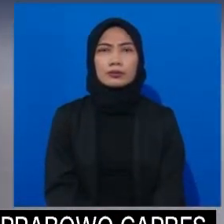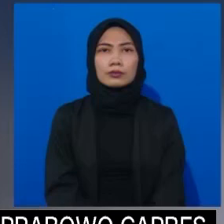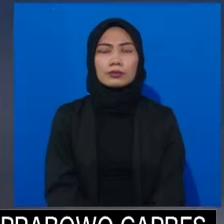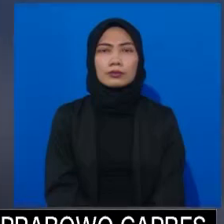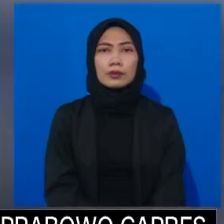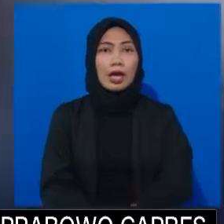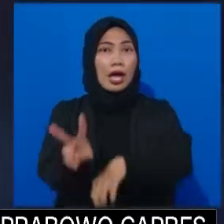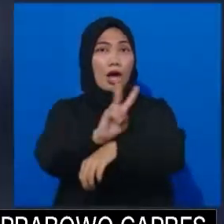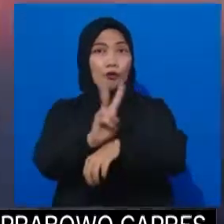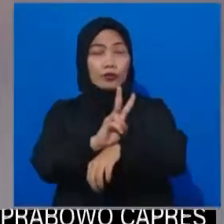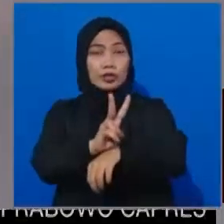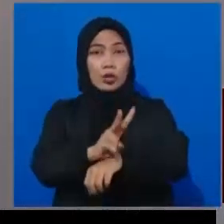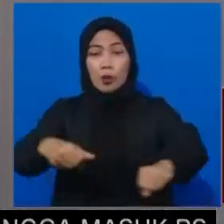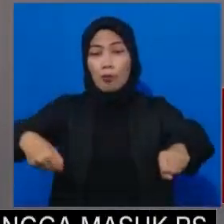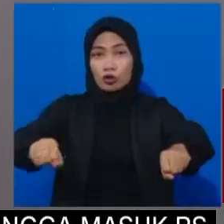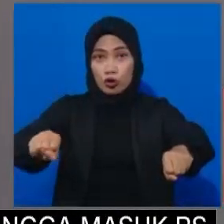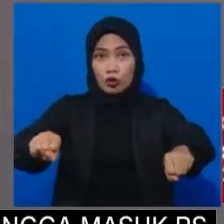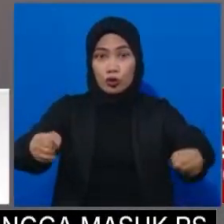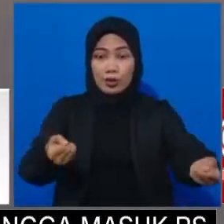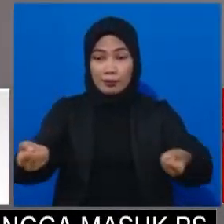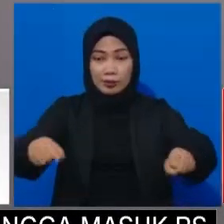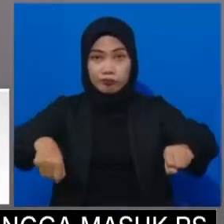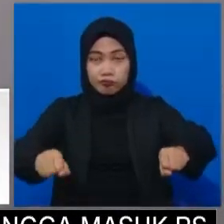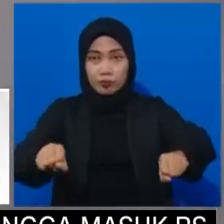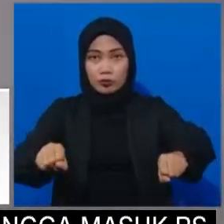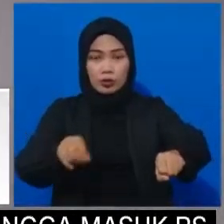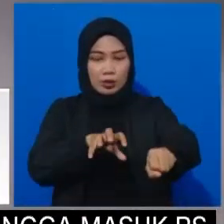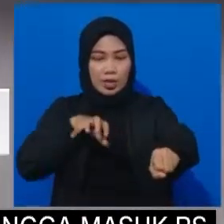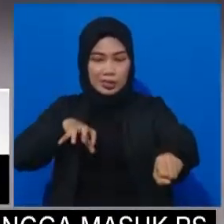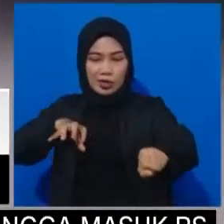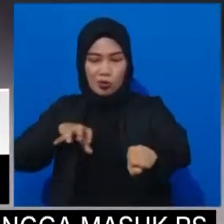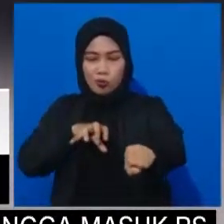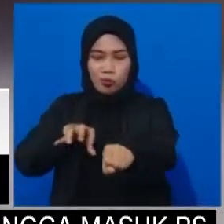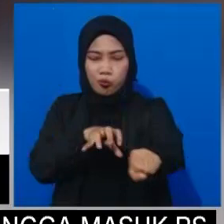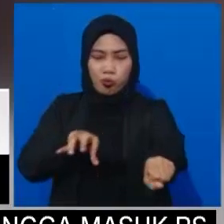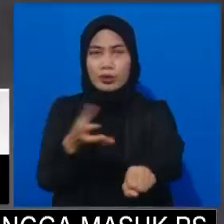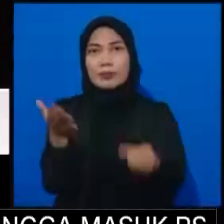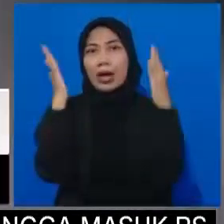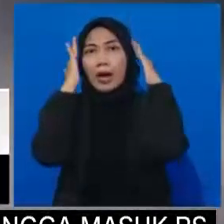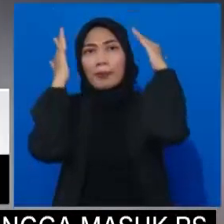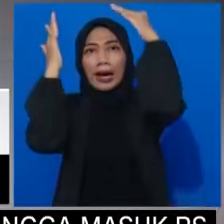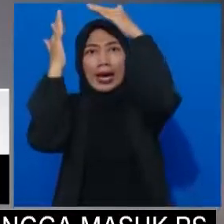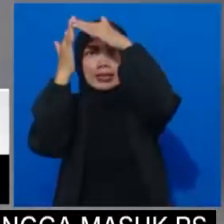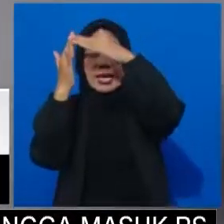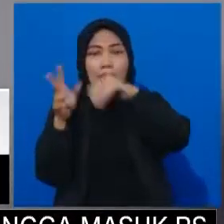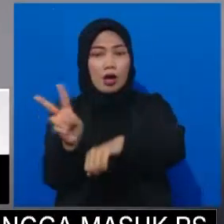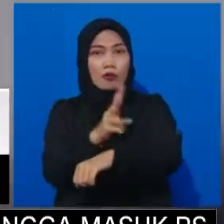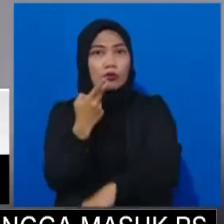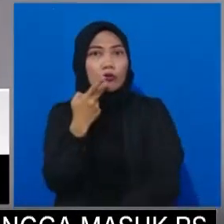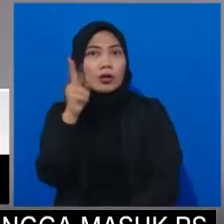Video seorang pengendara bentor menyeret seekor anjing dengan rantai di Jalan Raya Kartini, Kota Makassar, Sulawesi Selatan viral di media